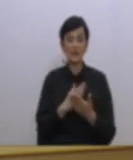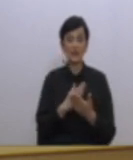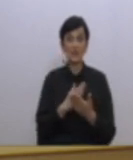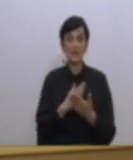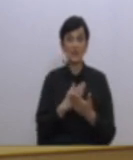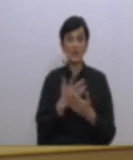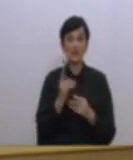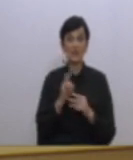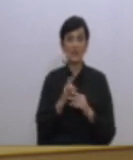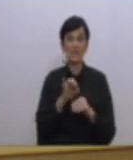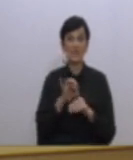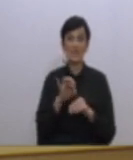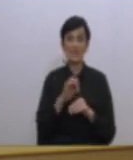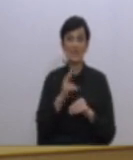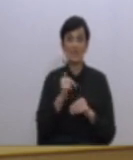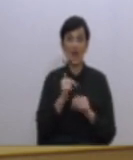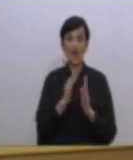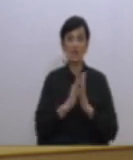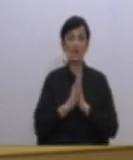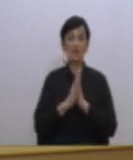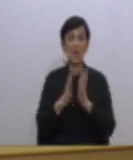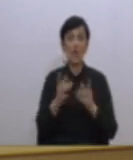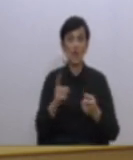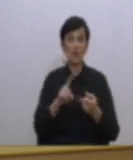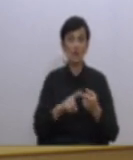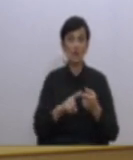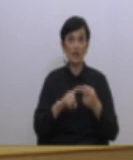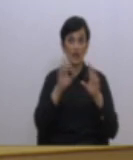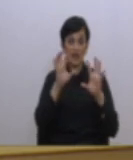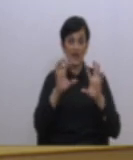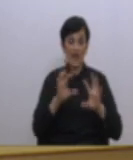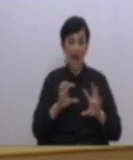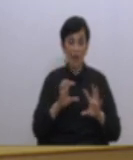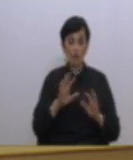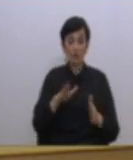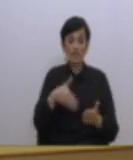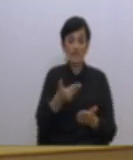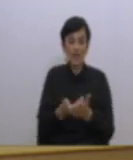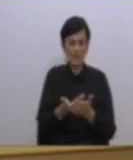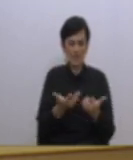Cili same bi sada še uraco biše sa heb kanonis dhendi armih.